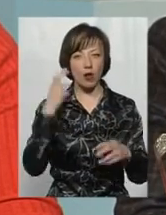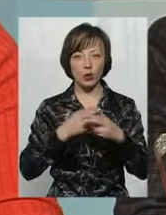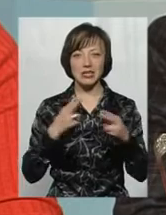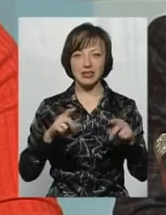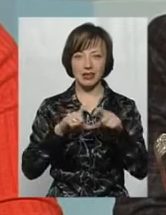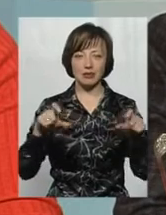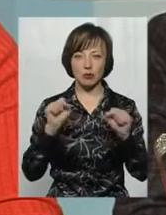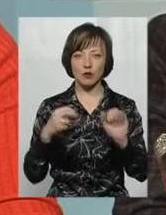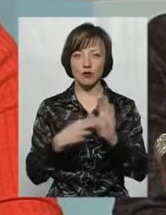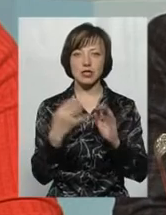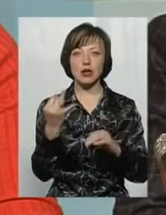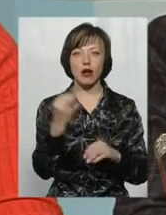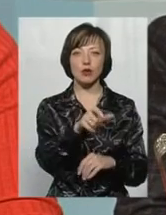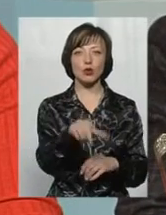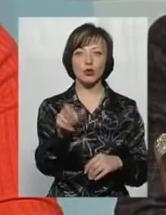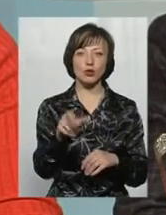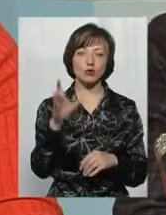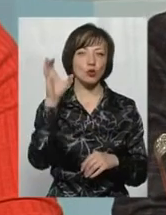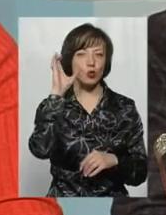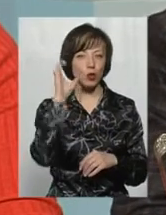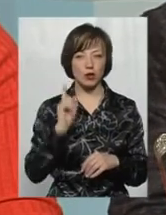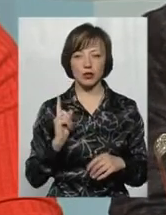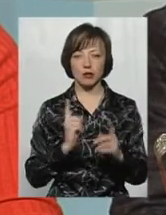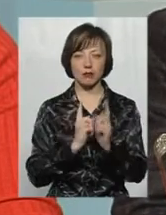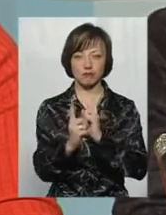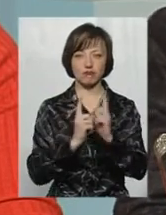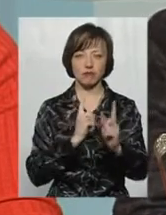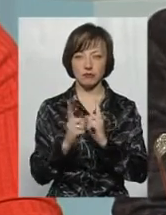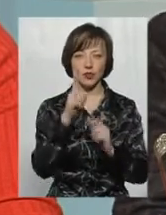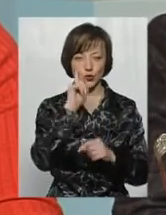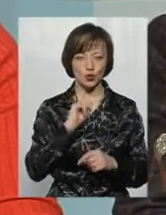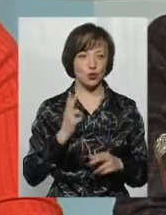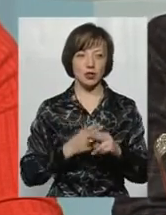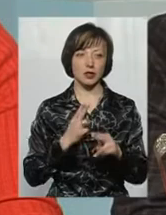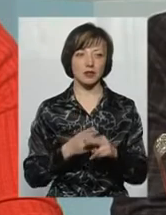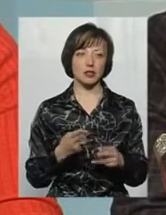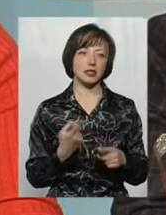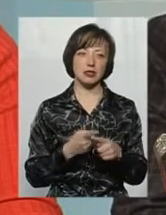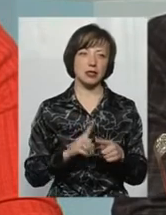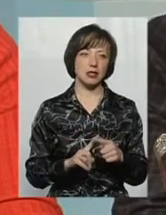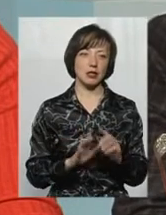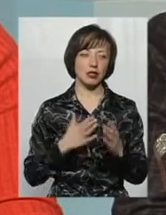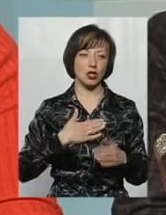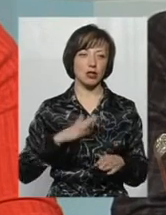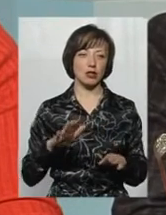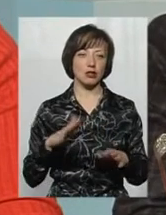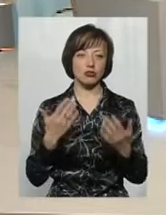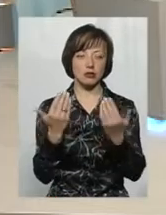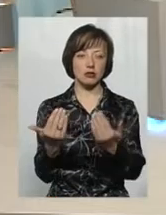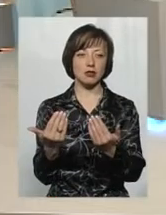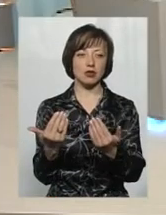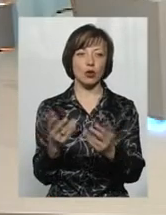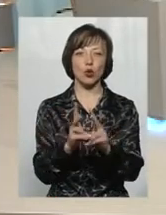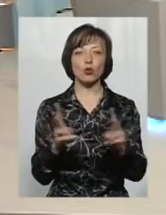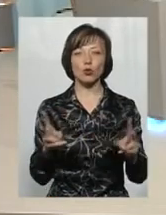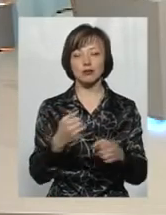для того, щоб було цікаво людям їхати і було зручно, і не мішало би їм. Тому це вже на наш ринок, і хтось